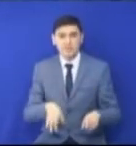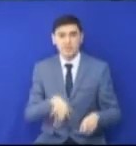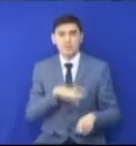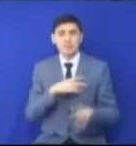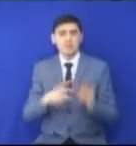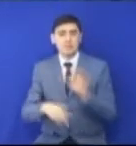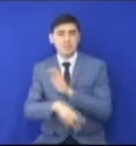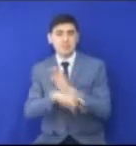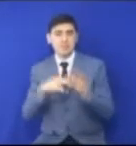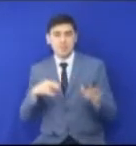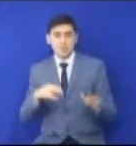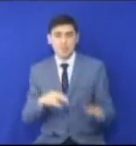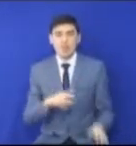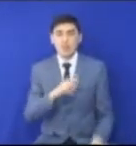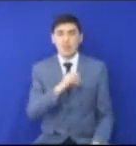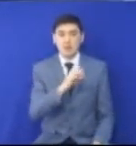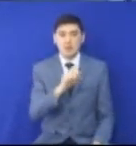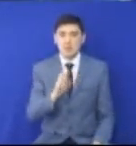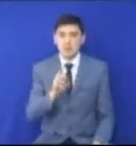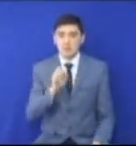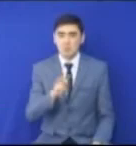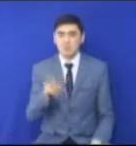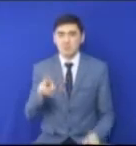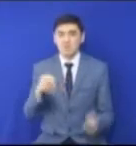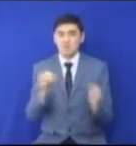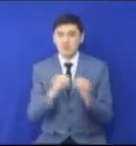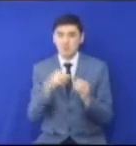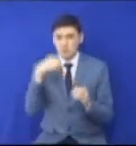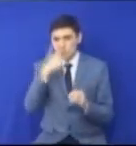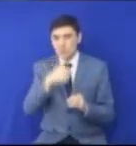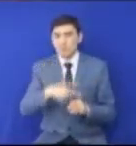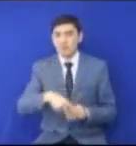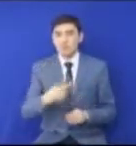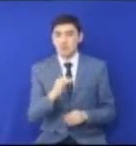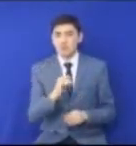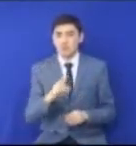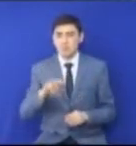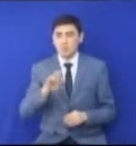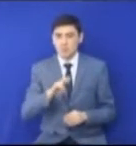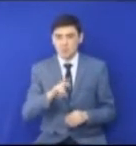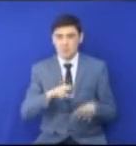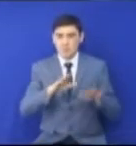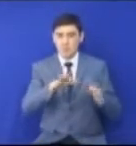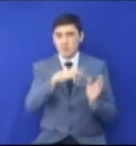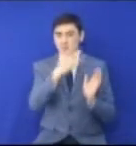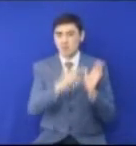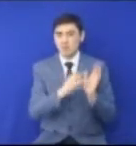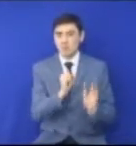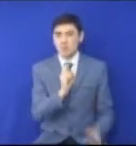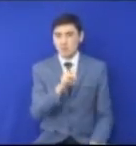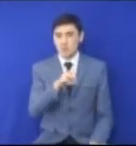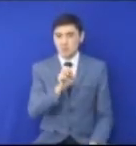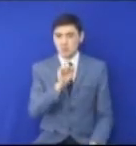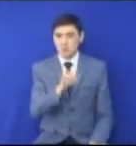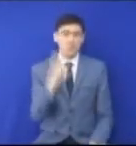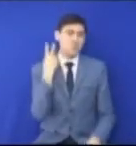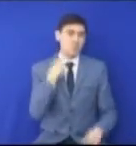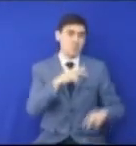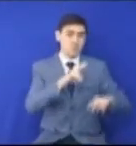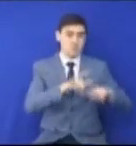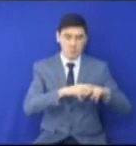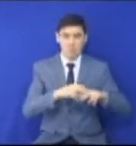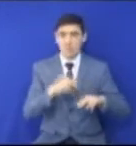Ербол Отарбаевтың 2010 жылғы 22 маусымда Ақтау қаласында түзету мекемесінде қарауыл қызметін атқару барысындағы